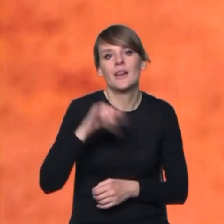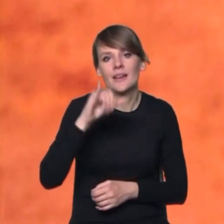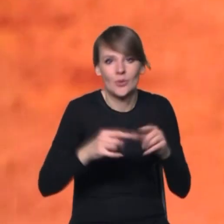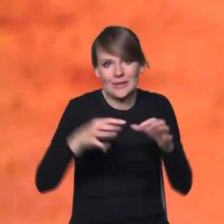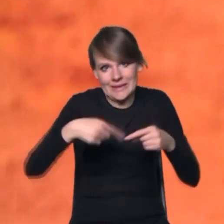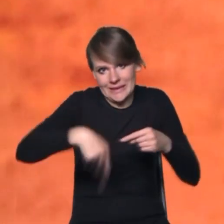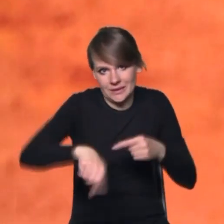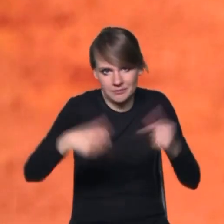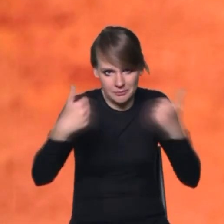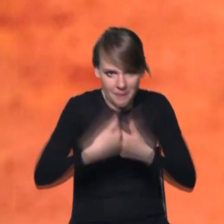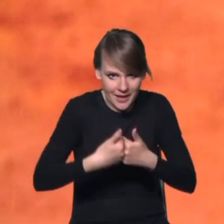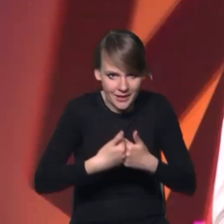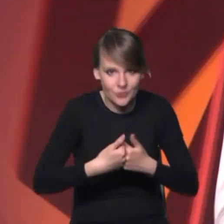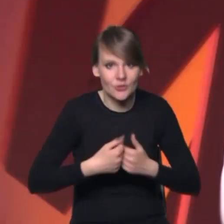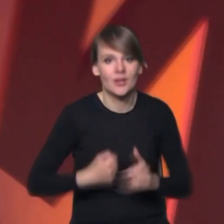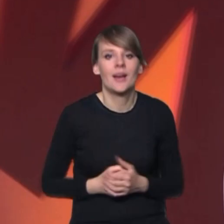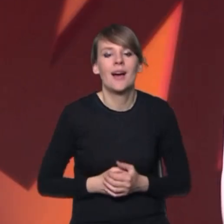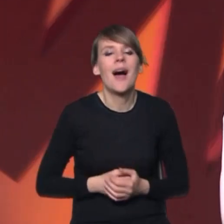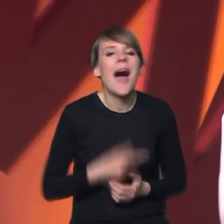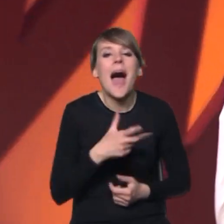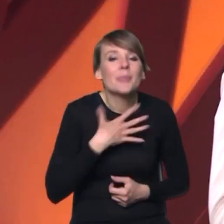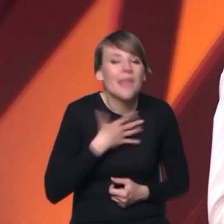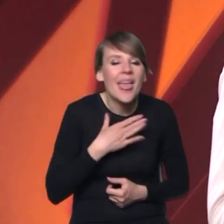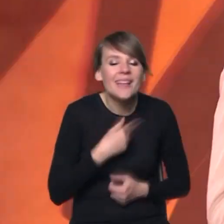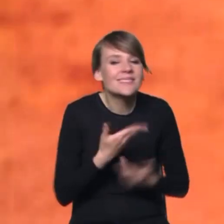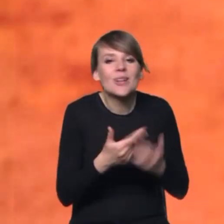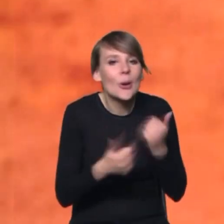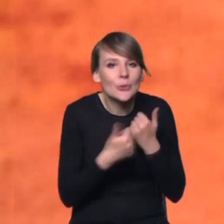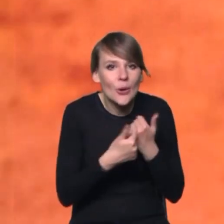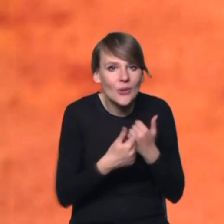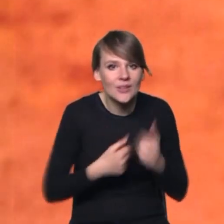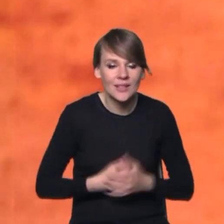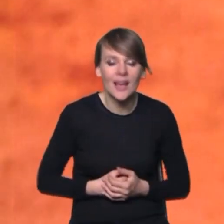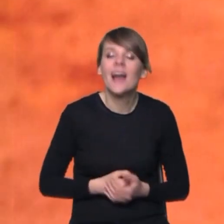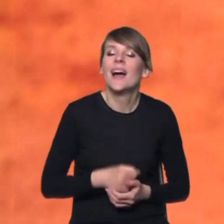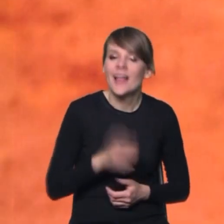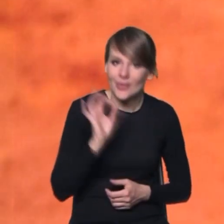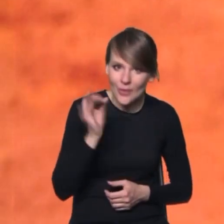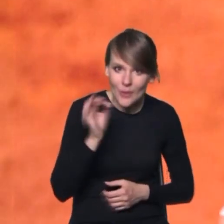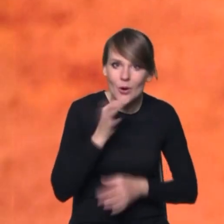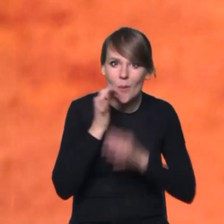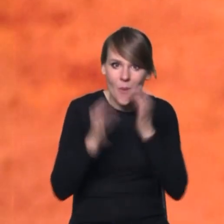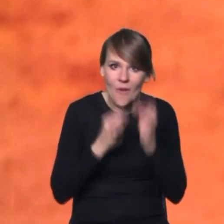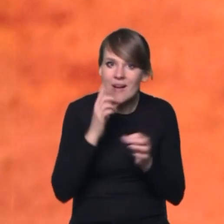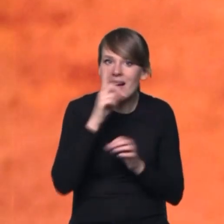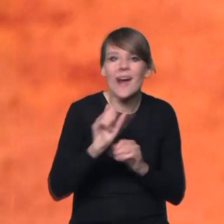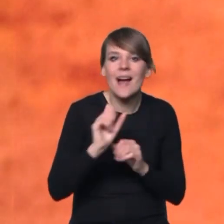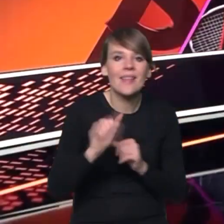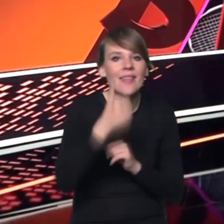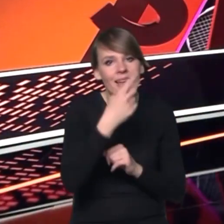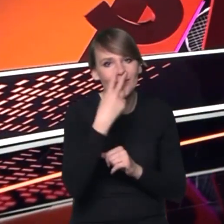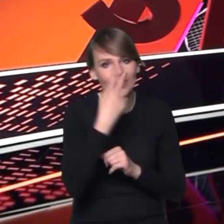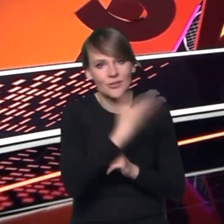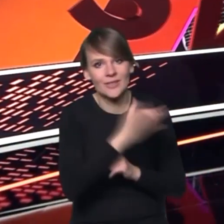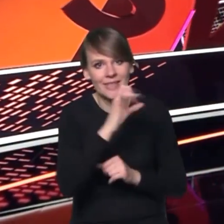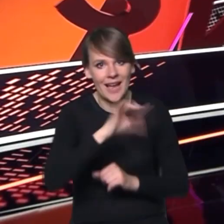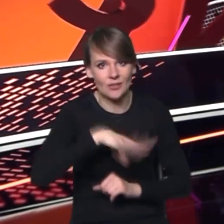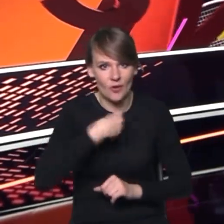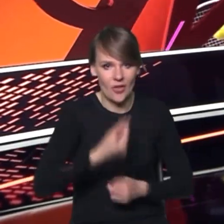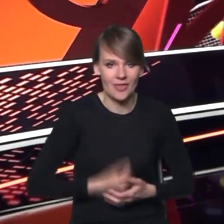Tak jest, oczywiście. A propos tych piesków, jeśli możesz. Tak, oczywiście, że mogę, ale w temat wprowadzi nas Iga Świątek. Najpierw